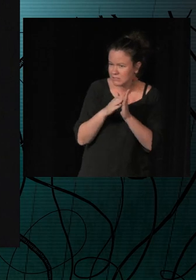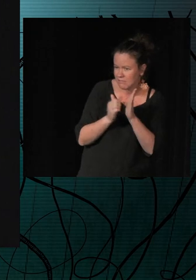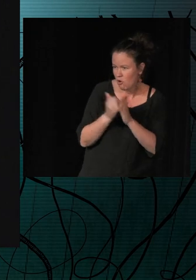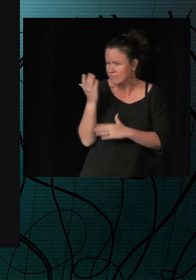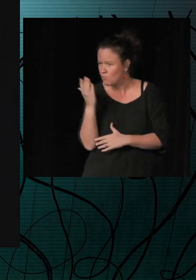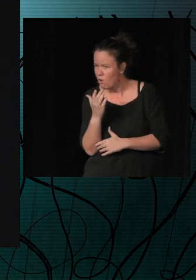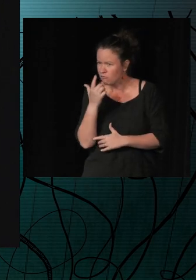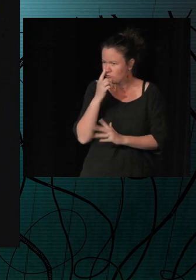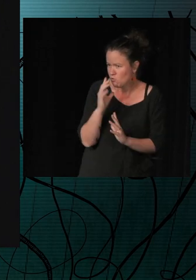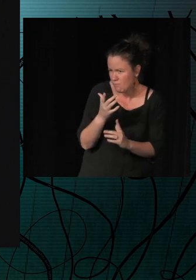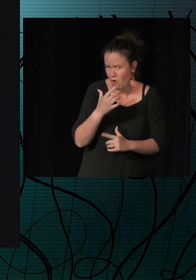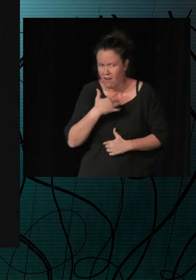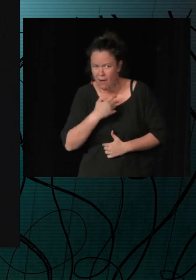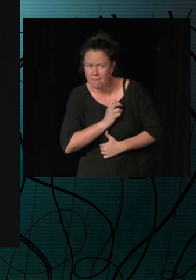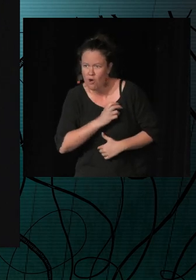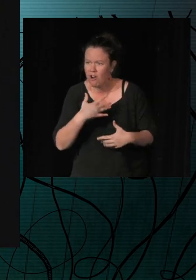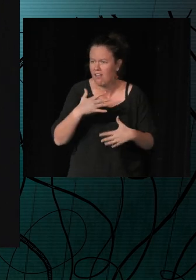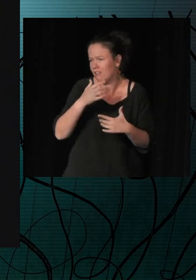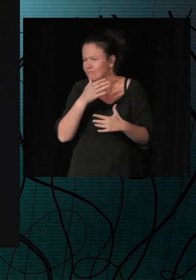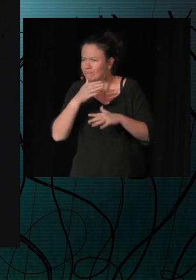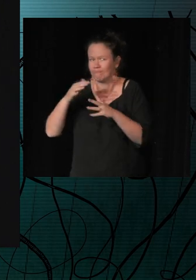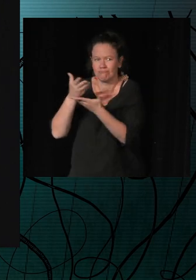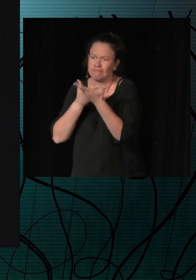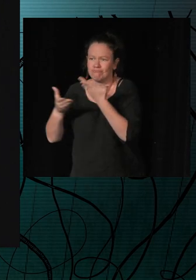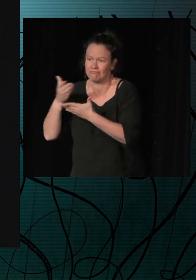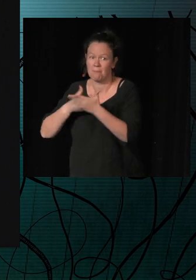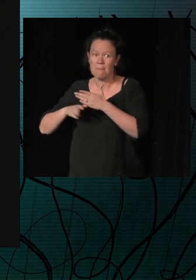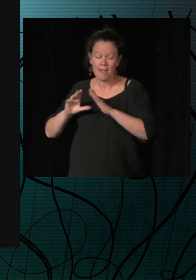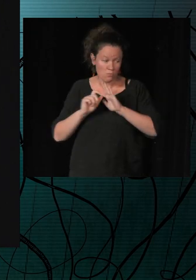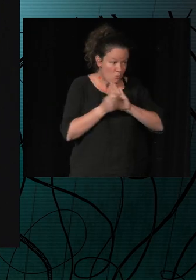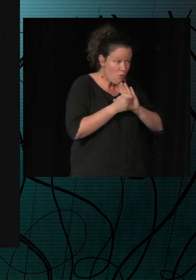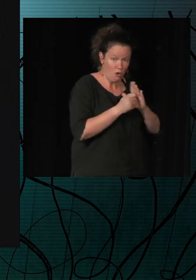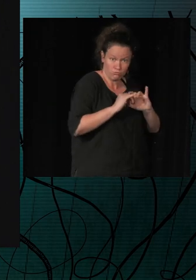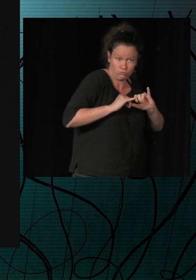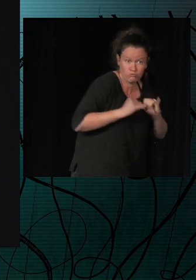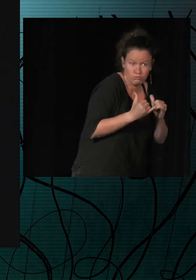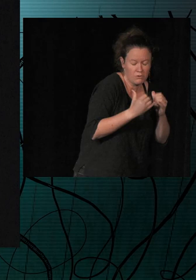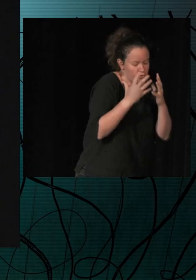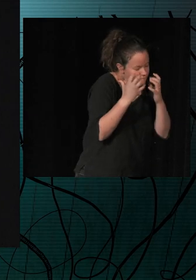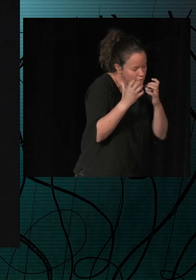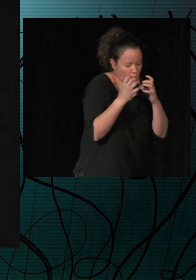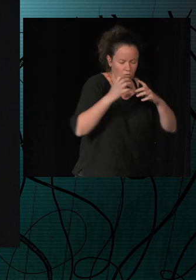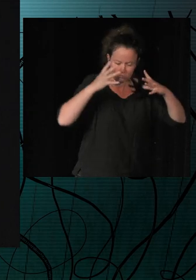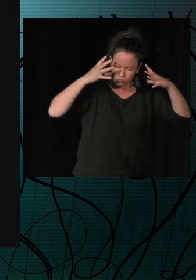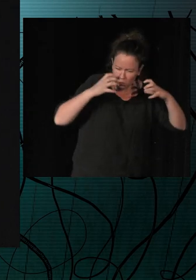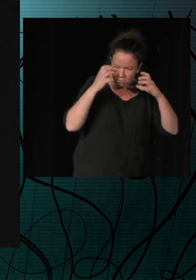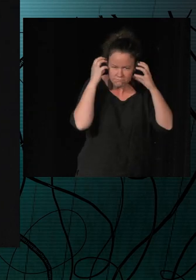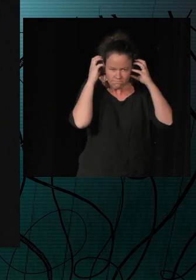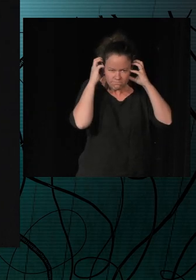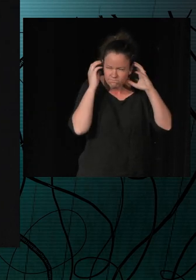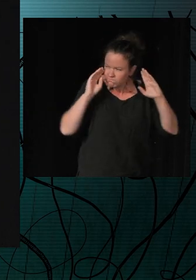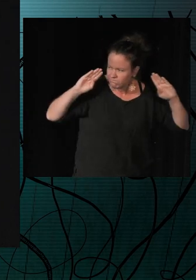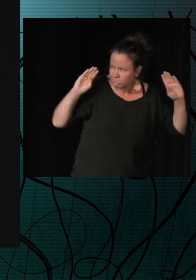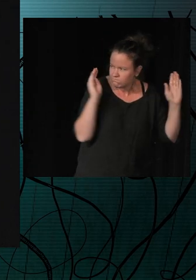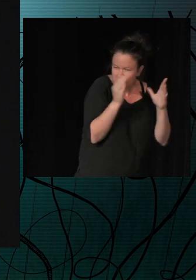chos en revanche à la base l'expérience moi je veux la vivre seule dans le noir le casque sur les oreilles parce que c'est ainsi que j'ai l'impression à titre personnel de